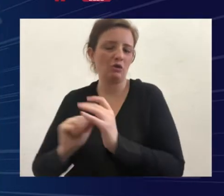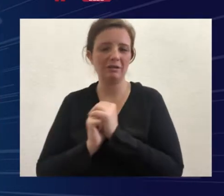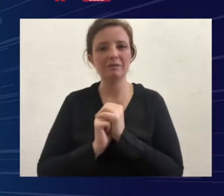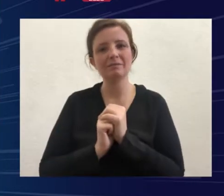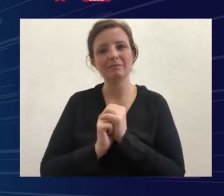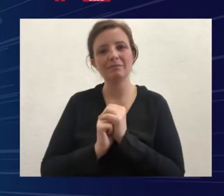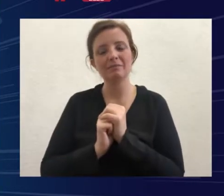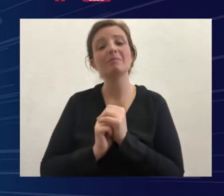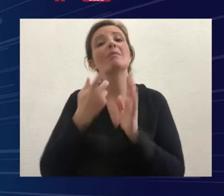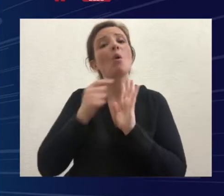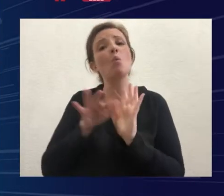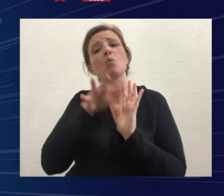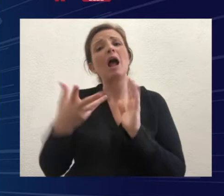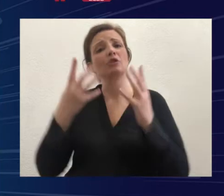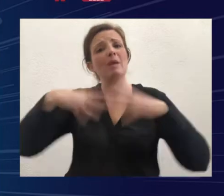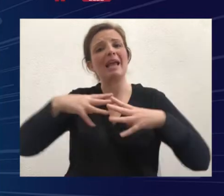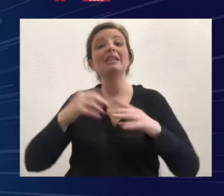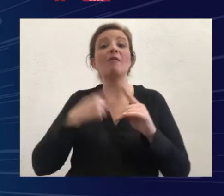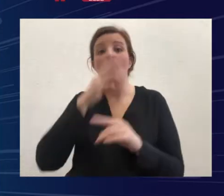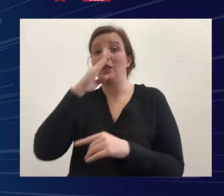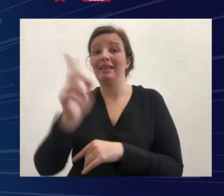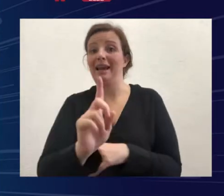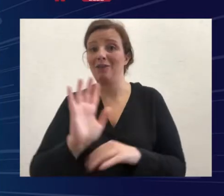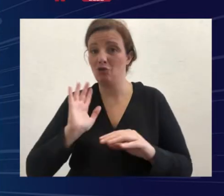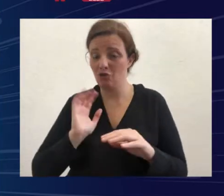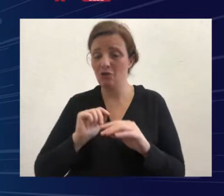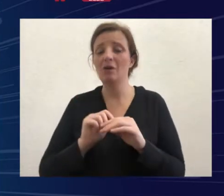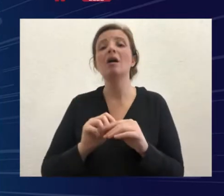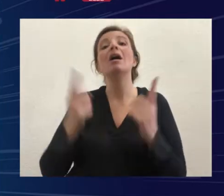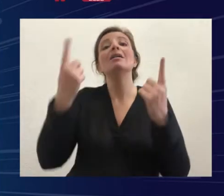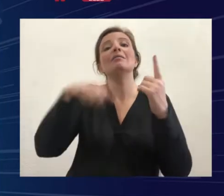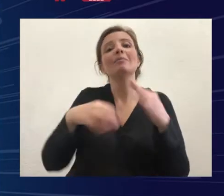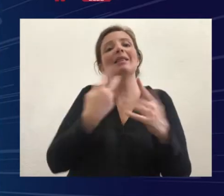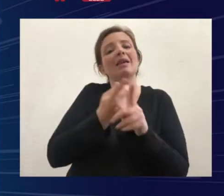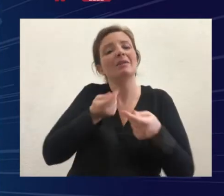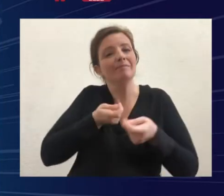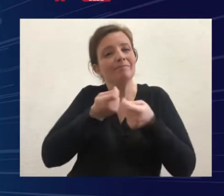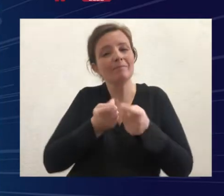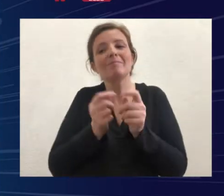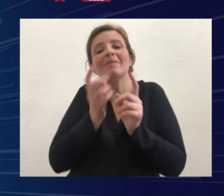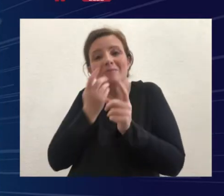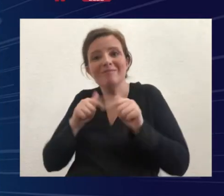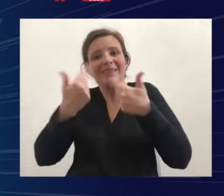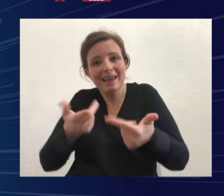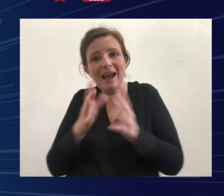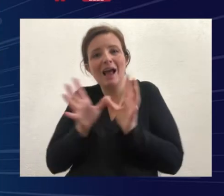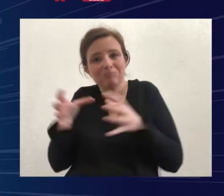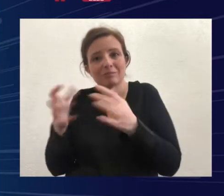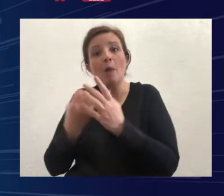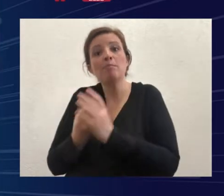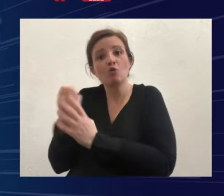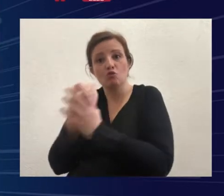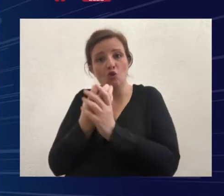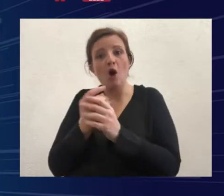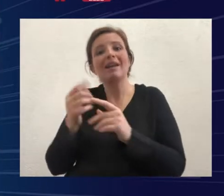altro meccanismo è quello di, indiretto per certi versi, è quello di sollecitare l'aggregazione